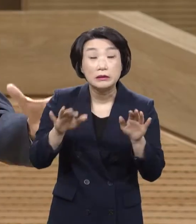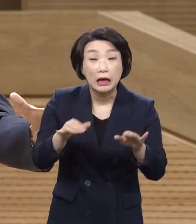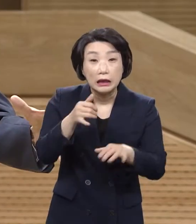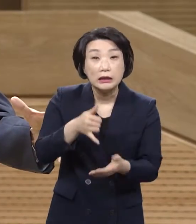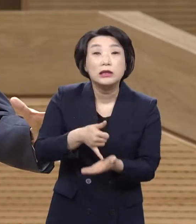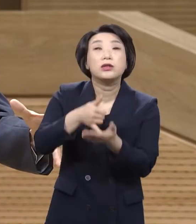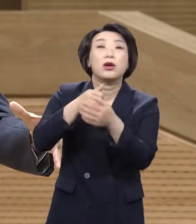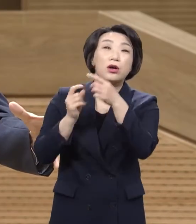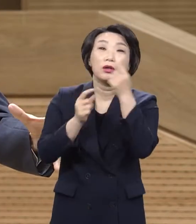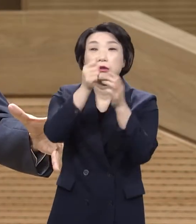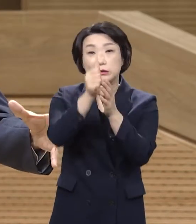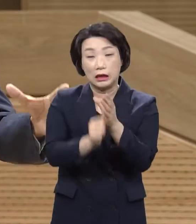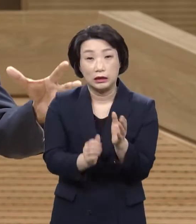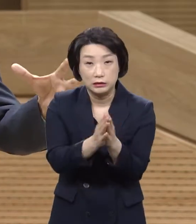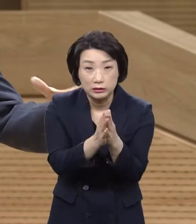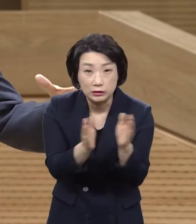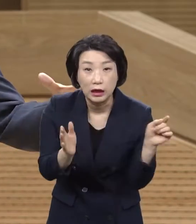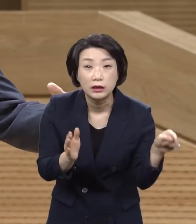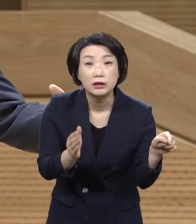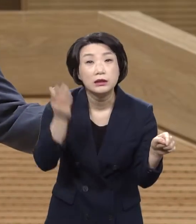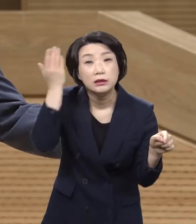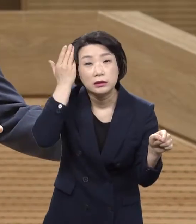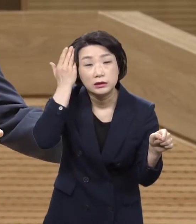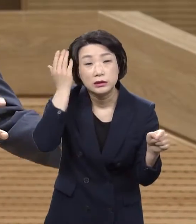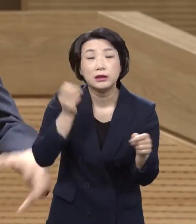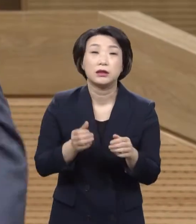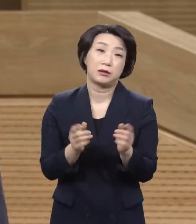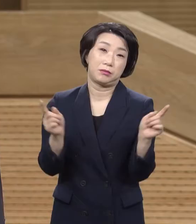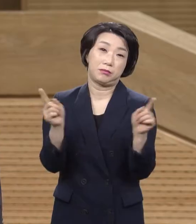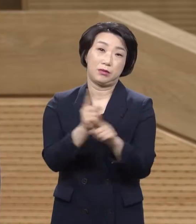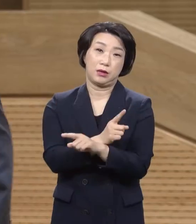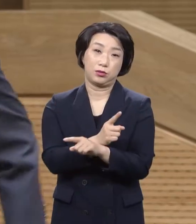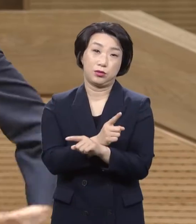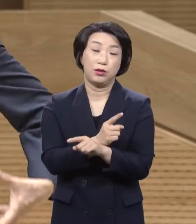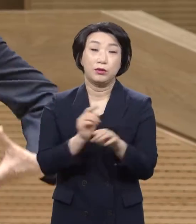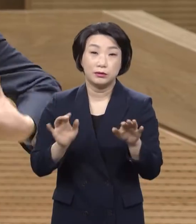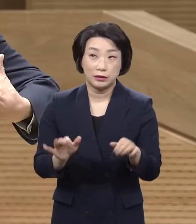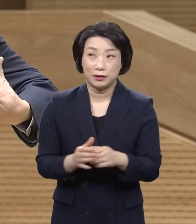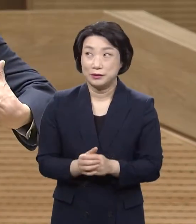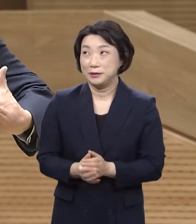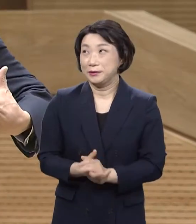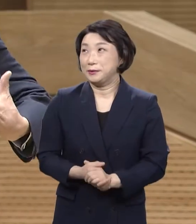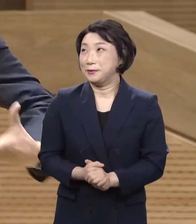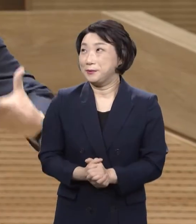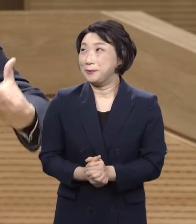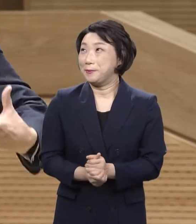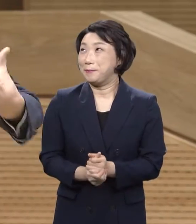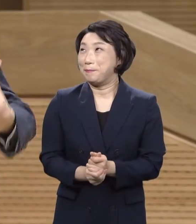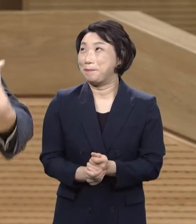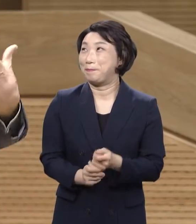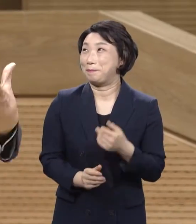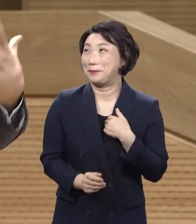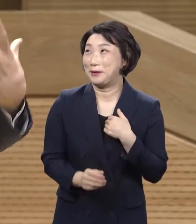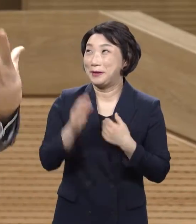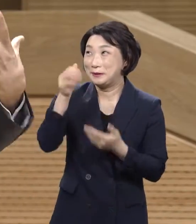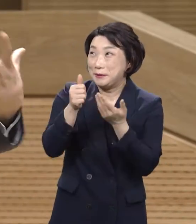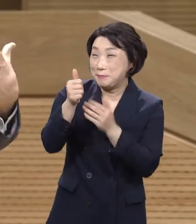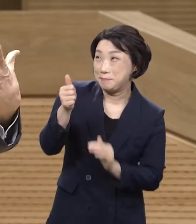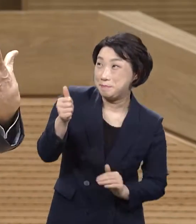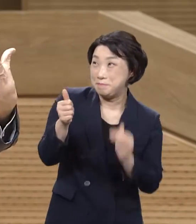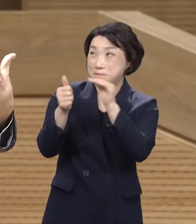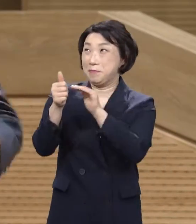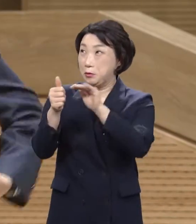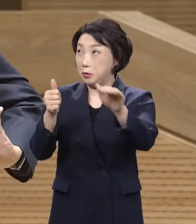인격적인 타락의 시작이 지식이 벌써 달라져. 그러니 나도 하나님 될 수